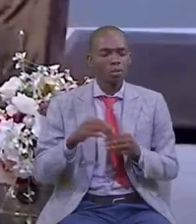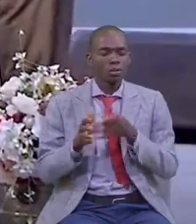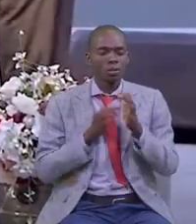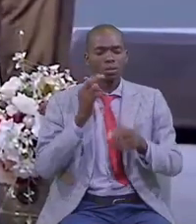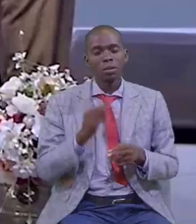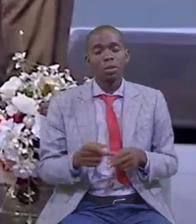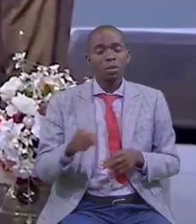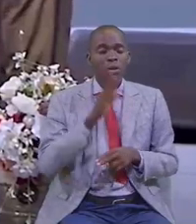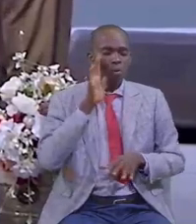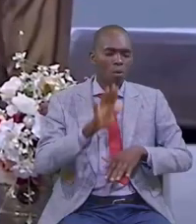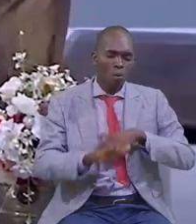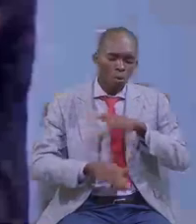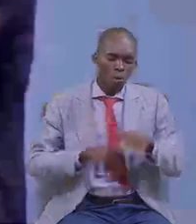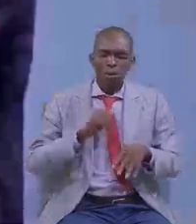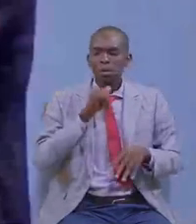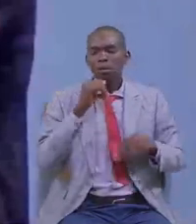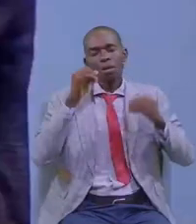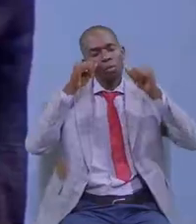Qui court sans échouer.